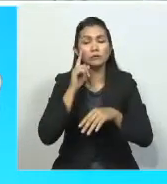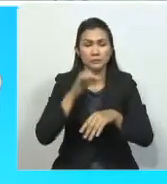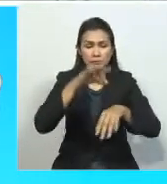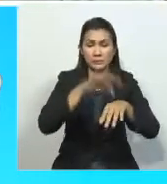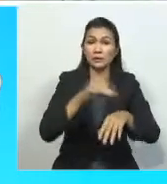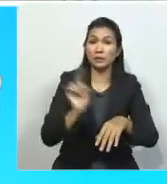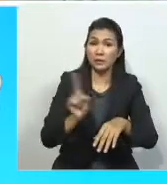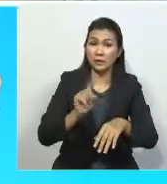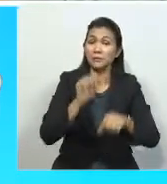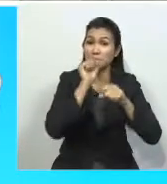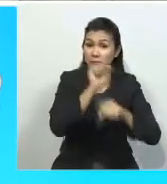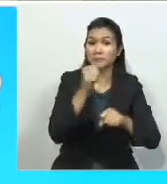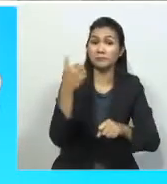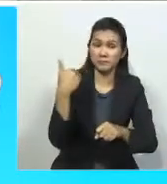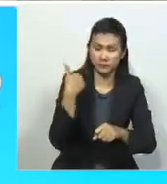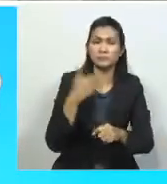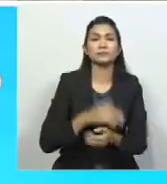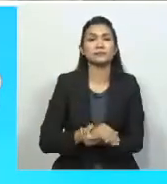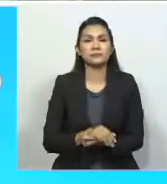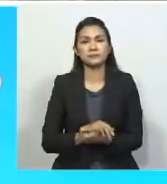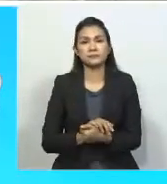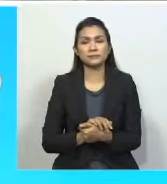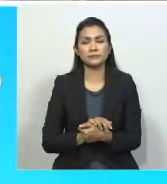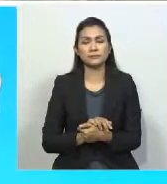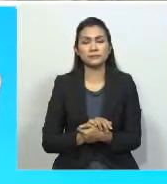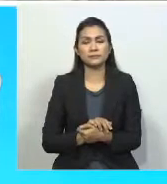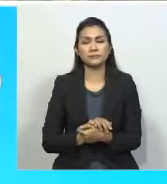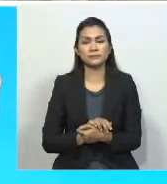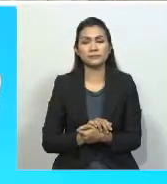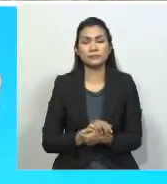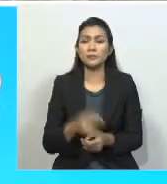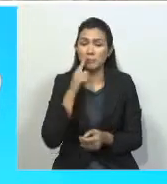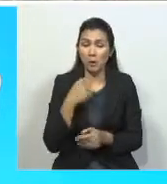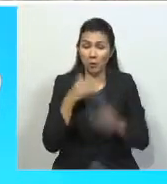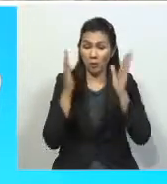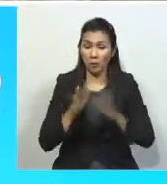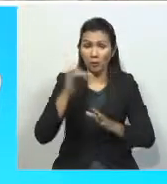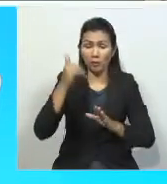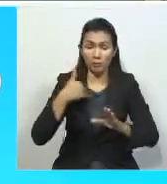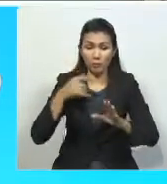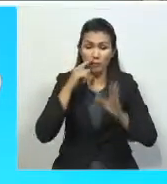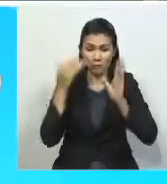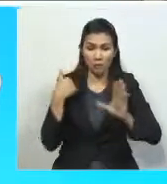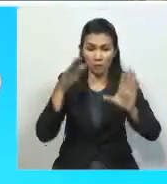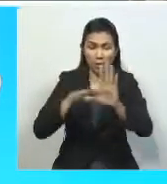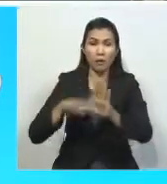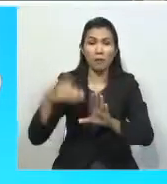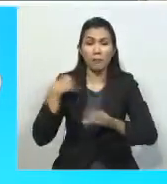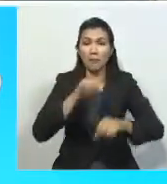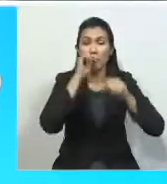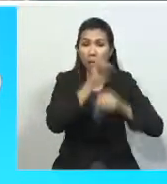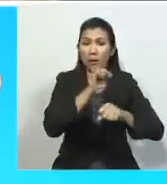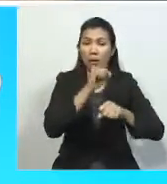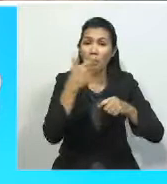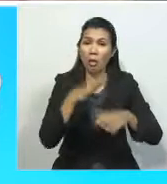ดไหนที่จะติดป้ายได้นะคะ ในส่วนที่ผู้สมัครบางคนนะคะว่าที่ผู้สมัครบางคนติดป้ายไปแล้วคือตรงนี้มันถือว่